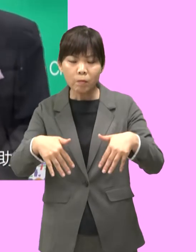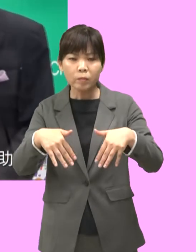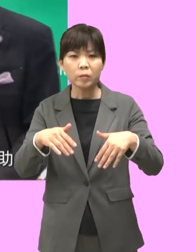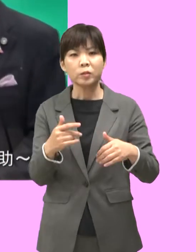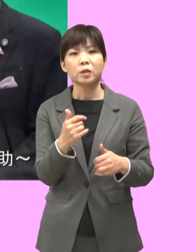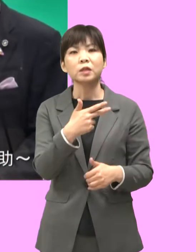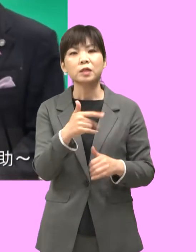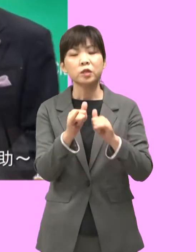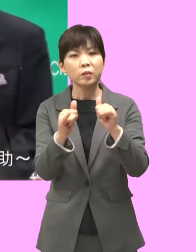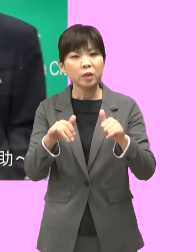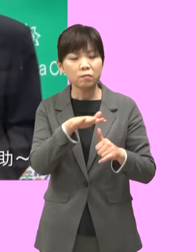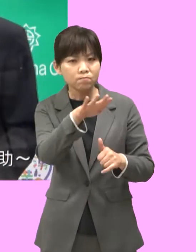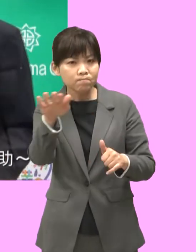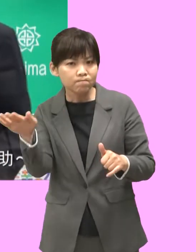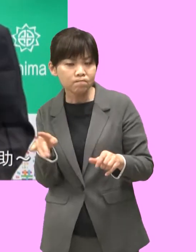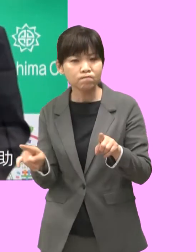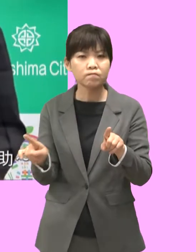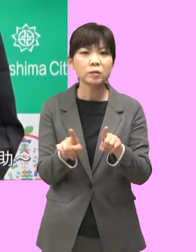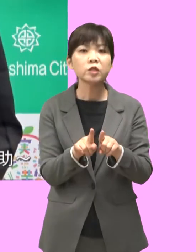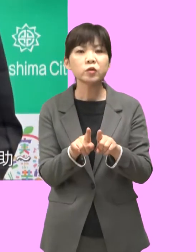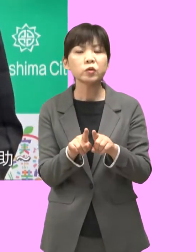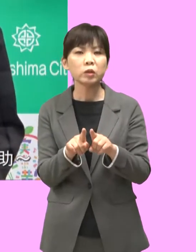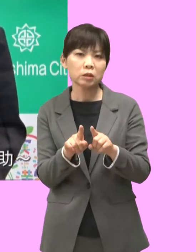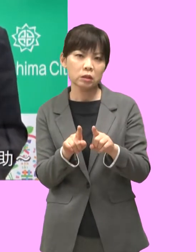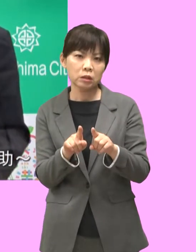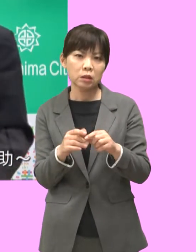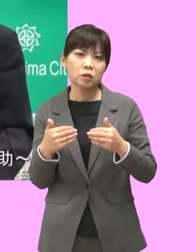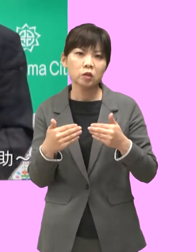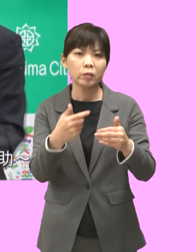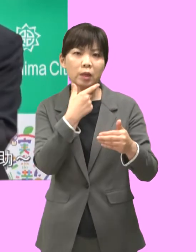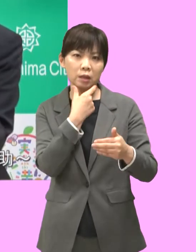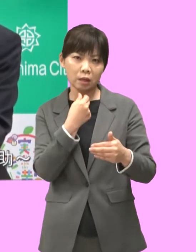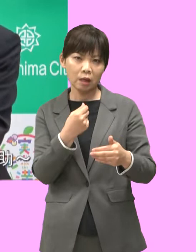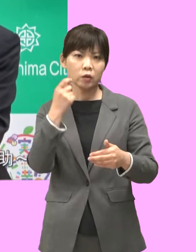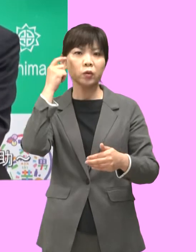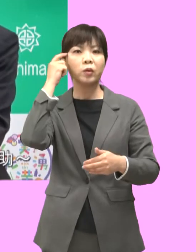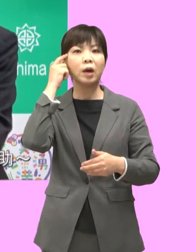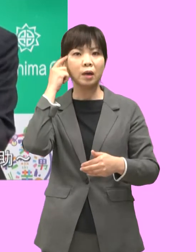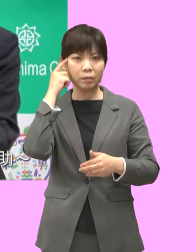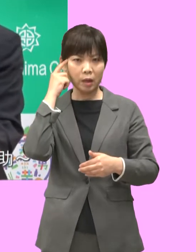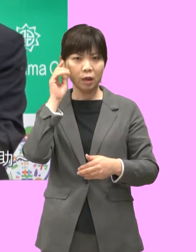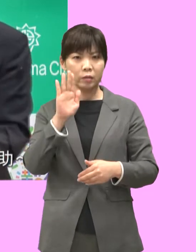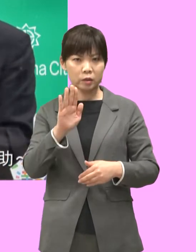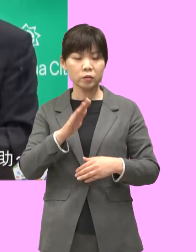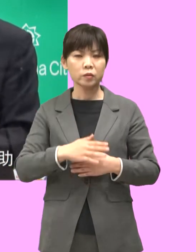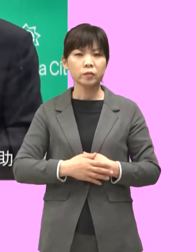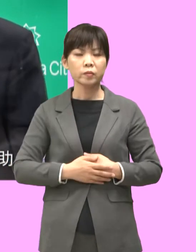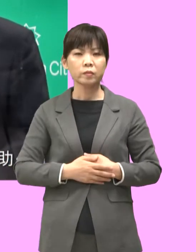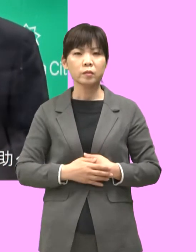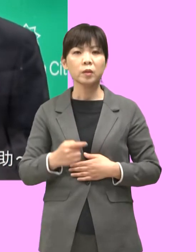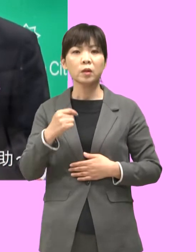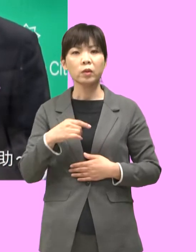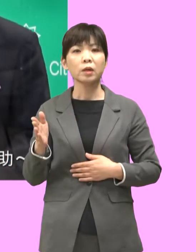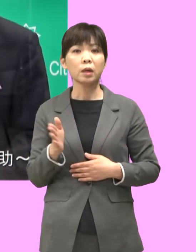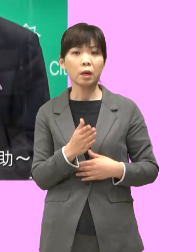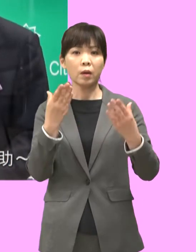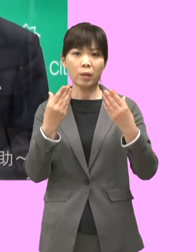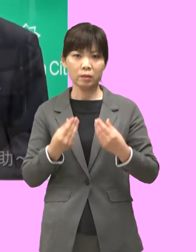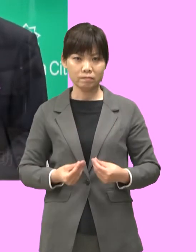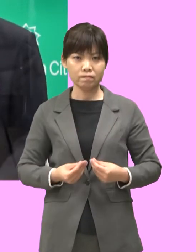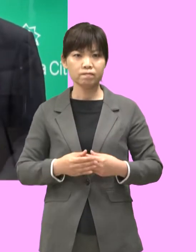同で、まあ、市民競争で、作ってまいりたいというふうに考えております。私からは以上であります。